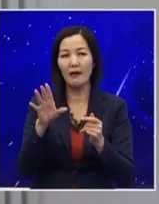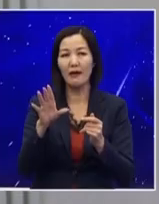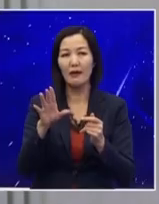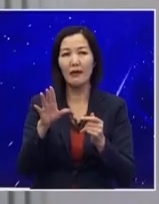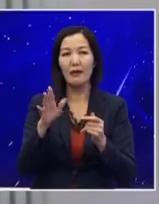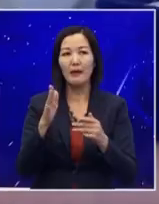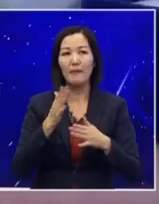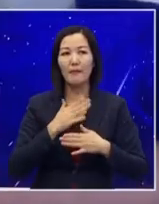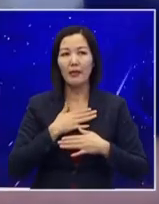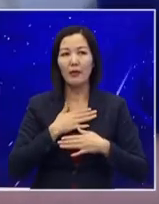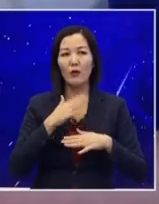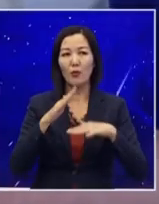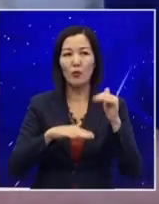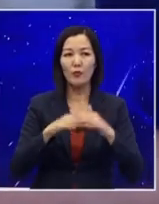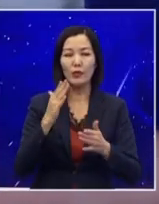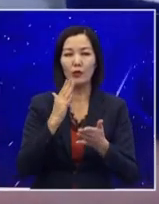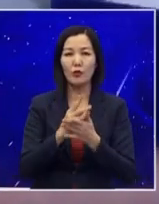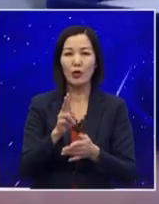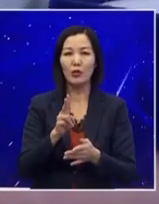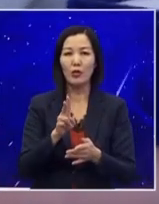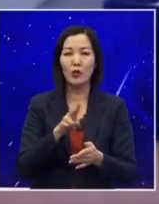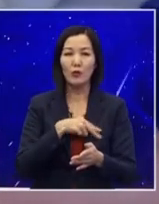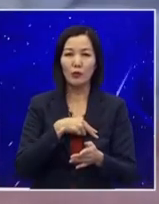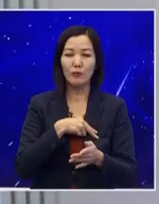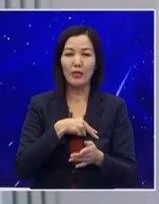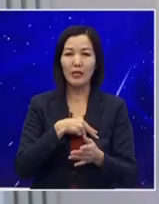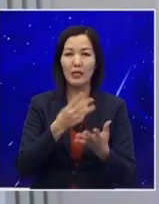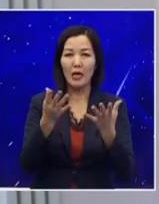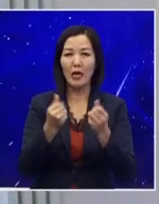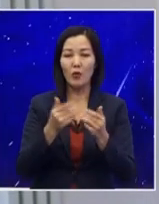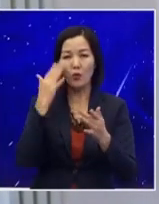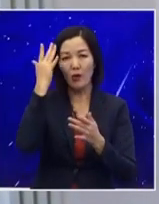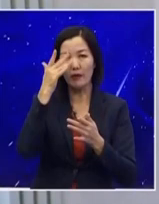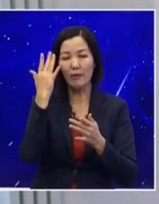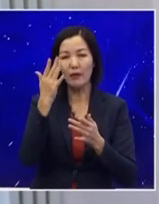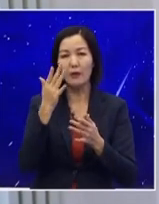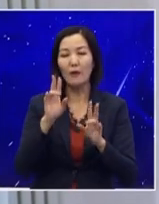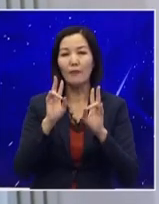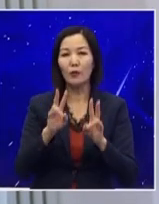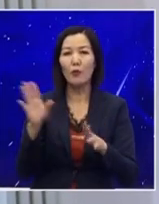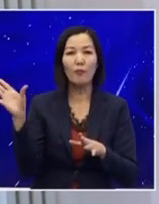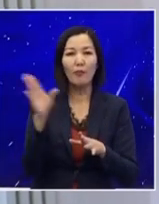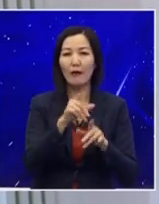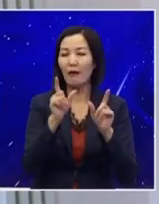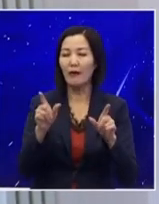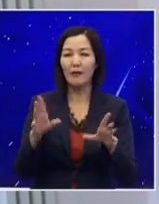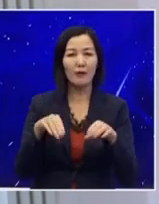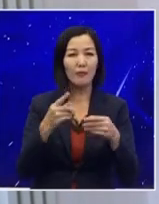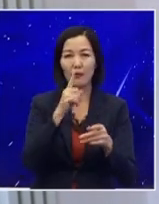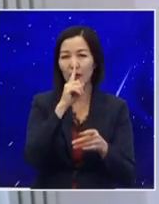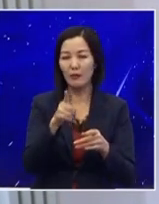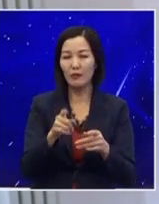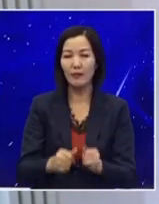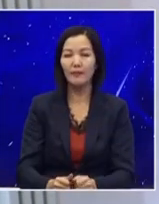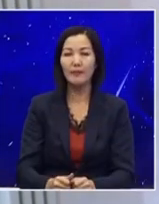мына алтындай жарқыраған төсбелгіні тағу кім-кімге де болсын арман екені анық, бірақ бұл барлығына бірдей беріле